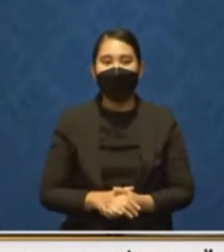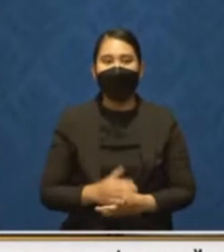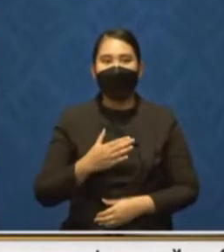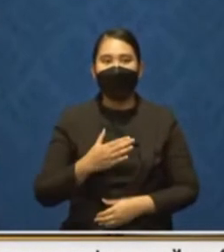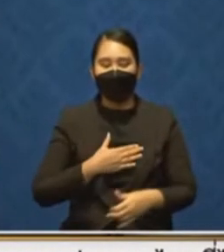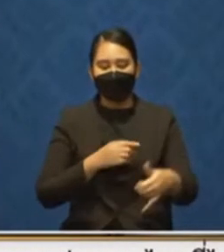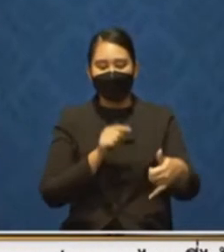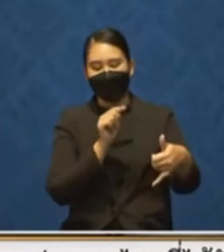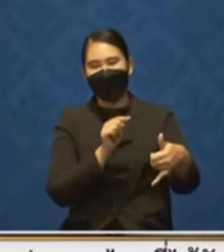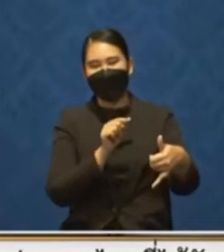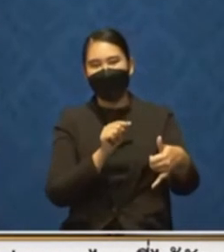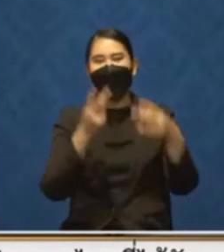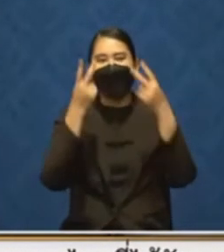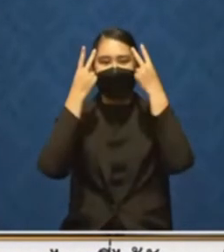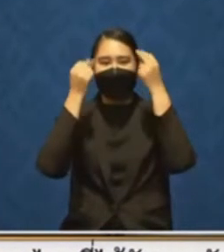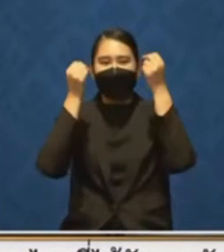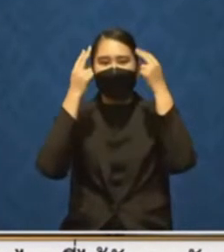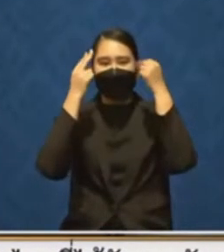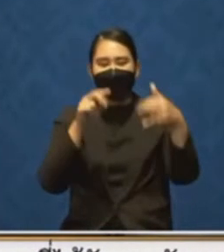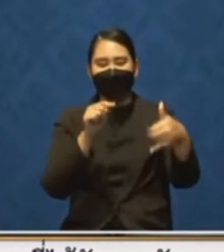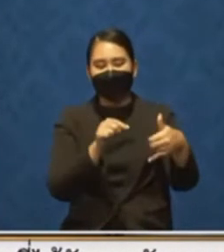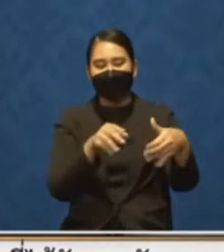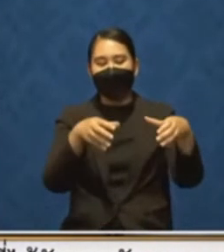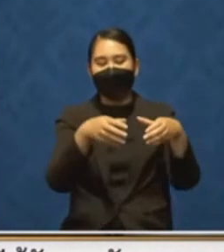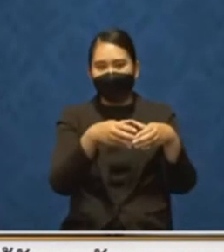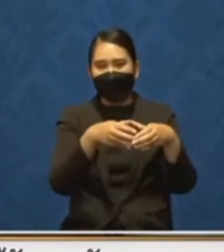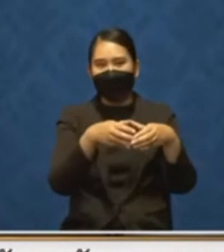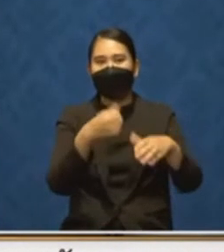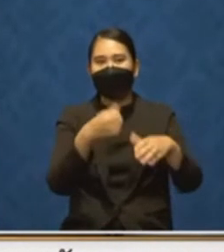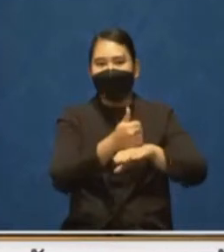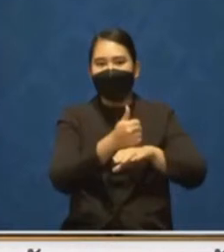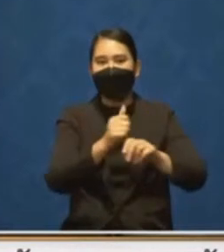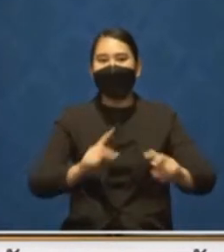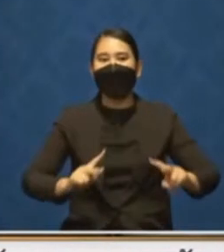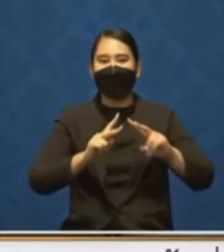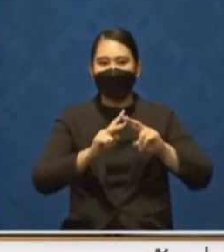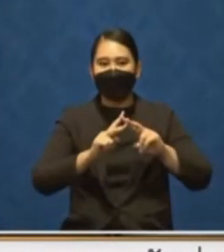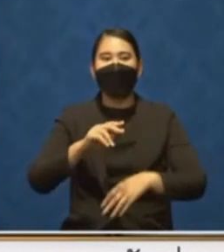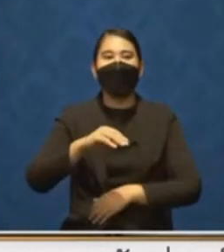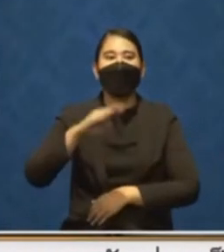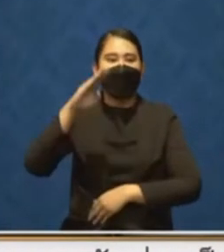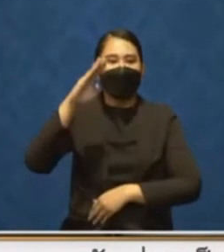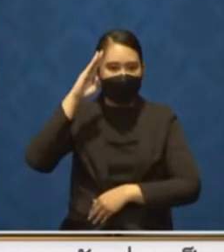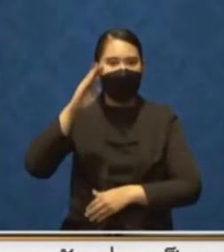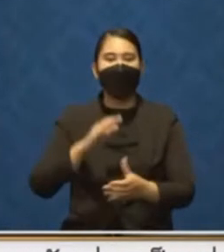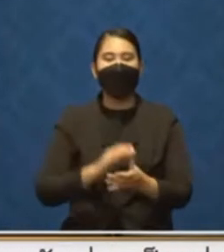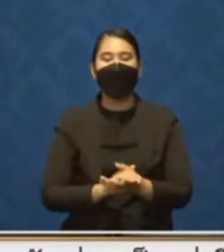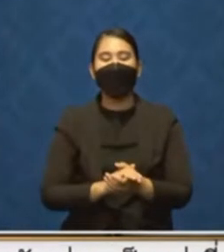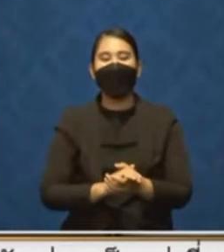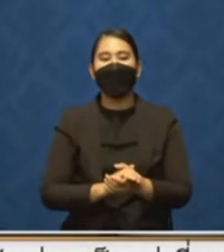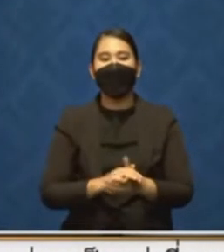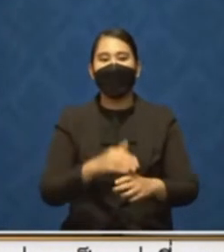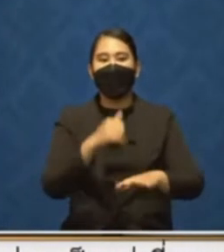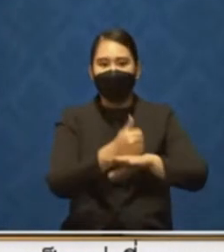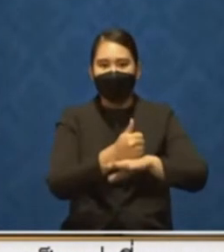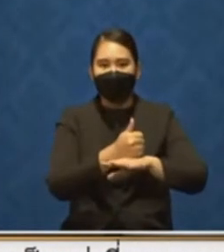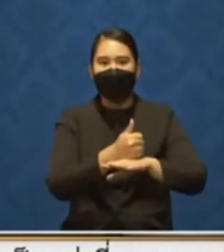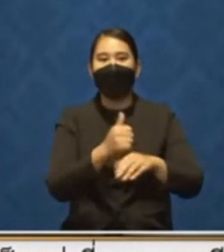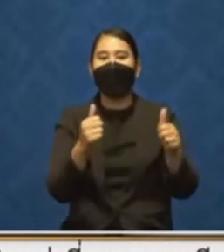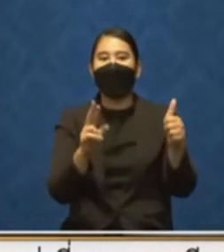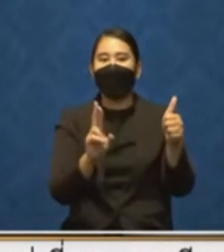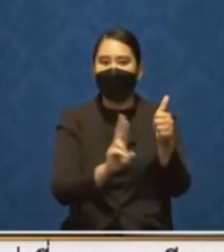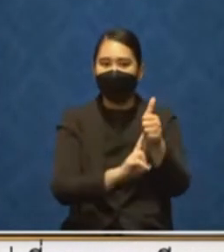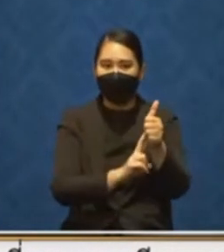ไว้วางไกลท่านนายกรัฐมนตรีและรัฐมนตรีว่าการกระทรวงกลาโหมและท่านรองนายกรัฐมนตรีพลเอกประวิทย์วงษ์สุวรรณ